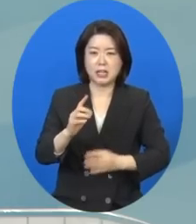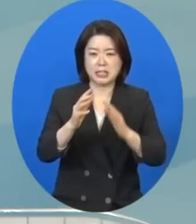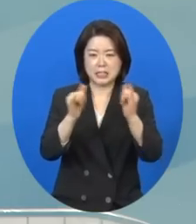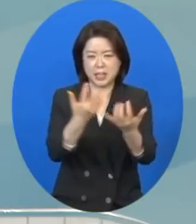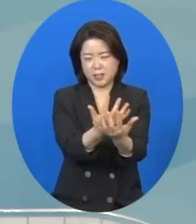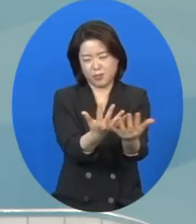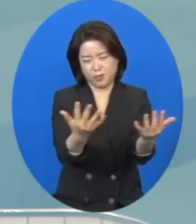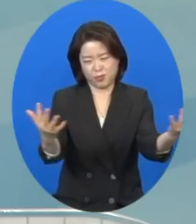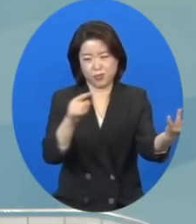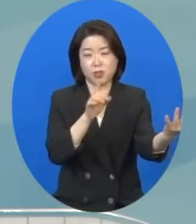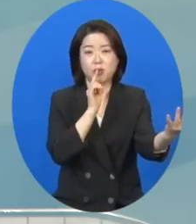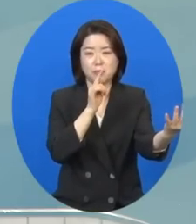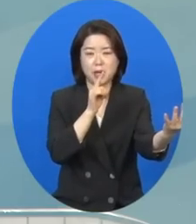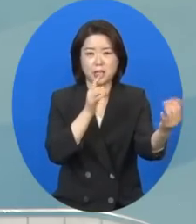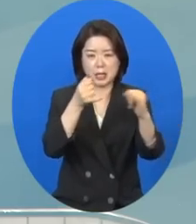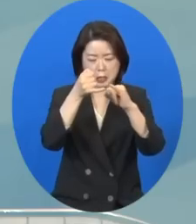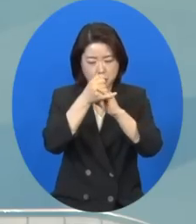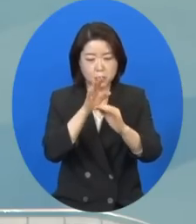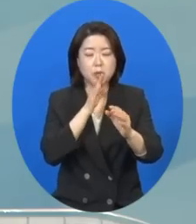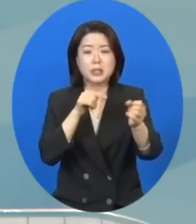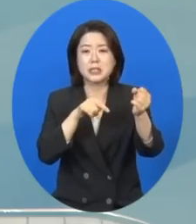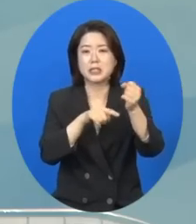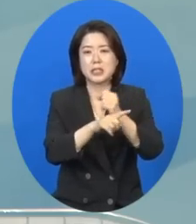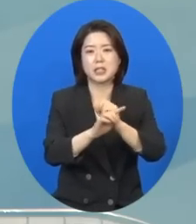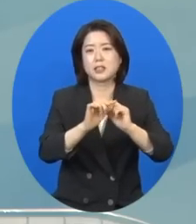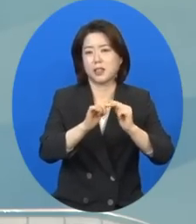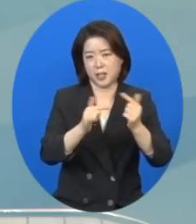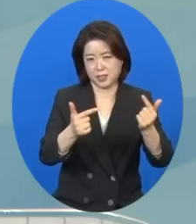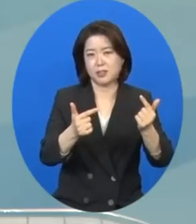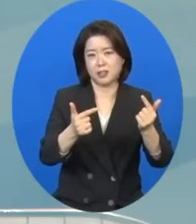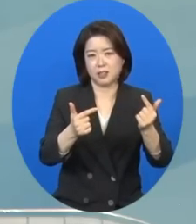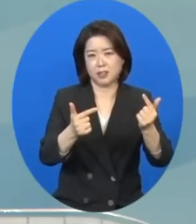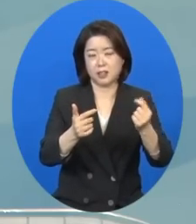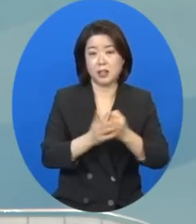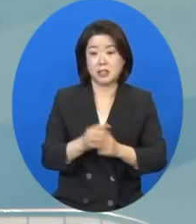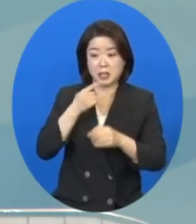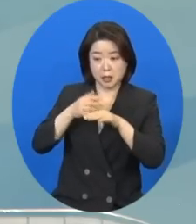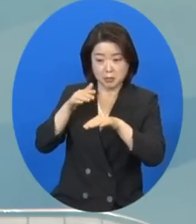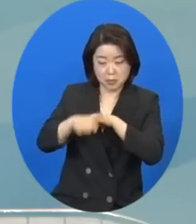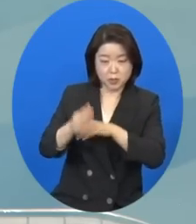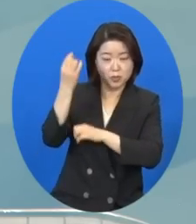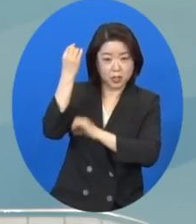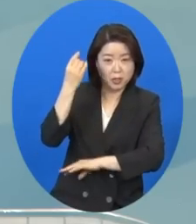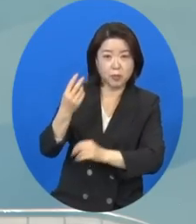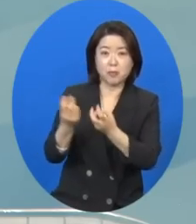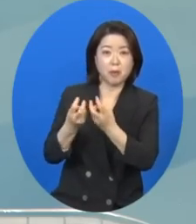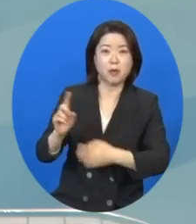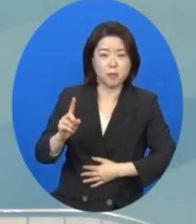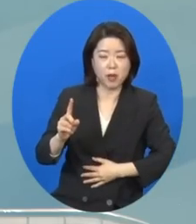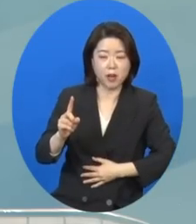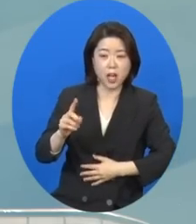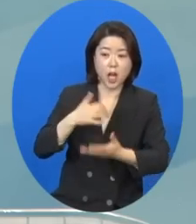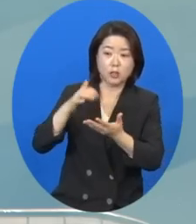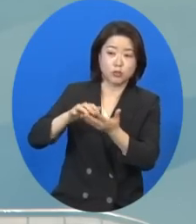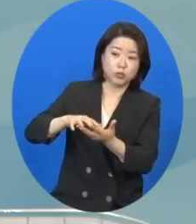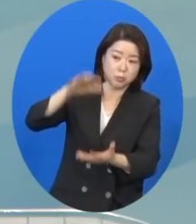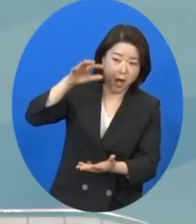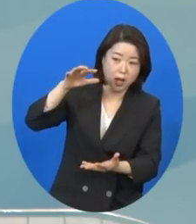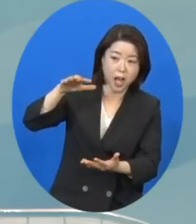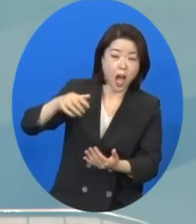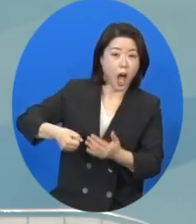소리가 반드시 진리는 아니라는 것입니다 물론 민주주의 기본 원칙은 무엇이죠 다수결입니다 그리고